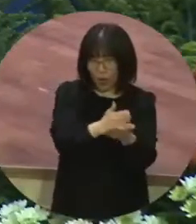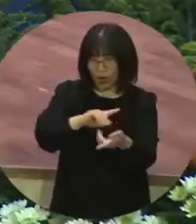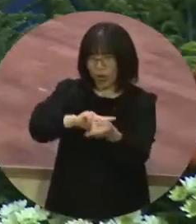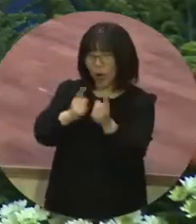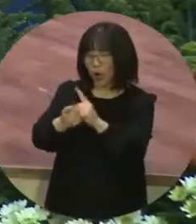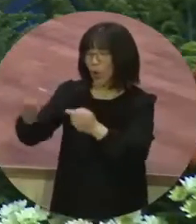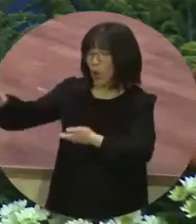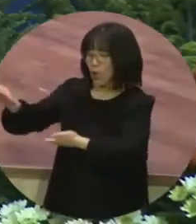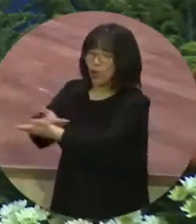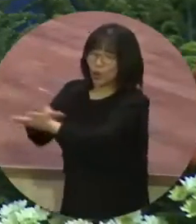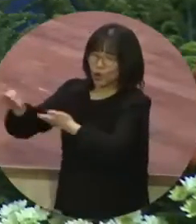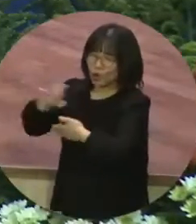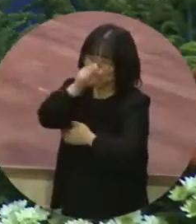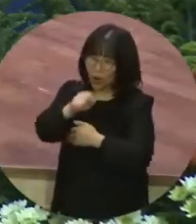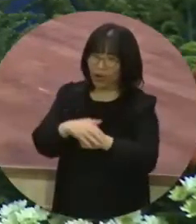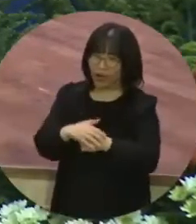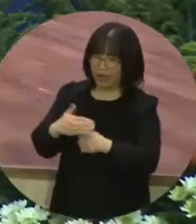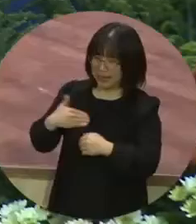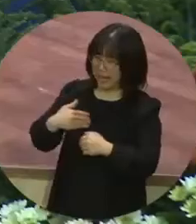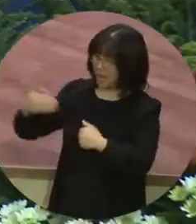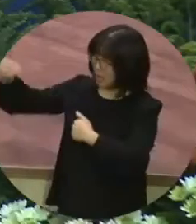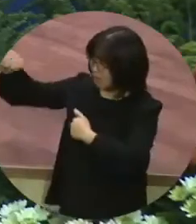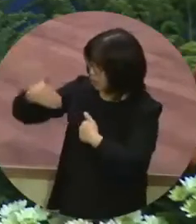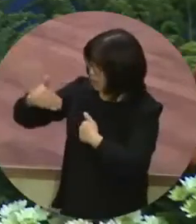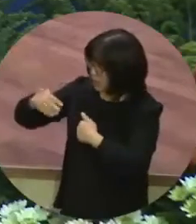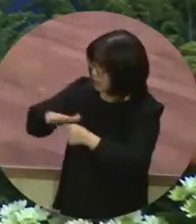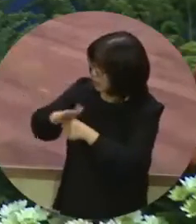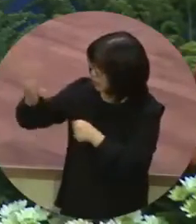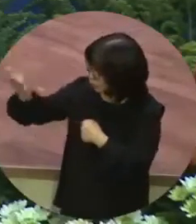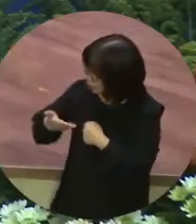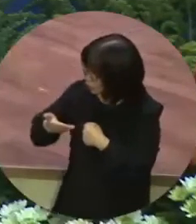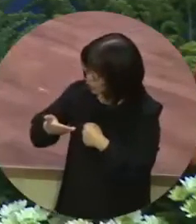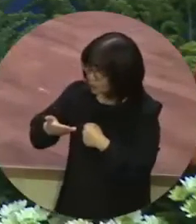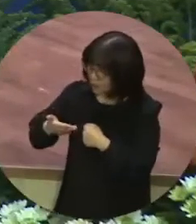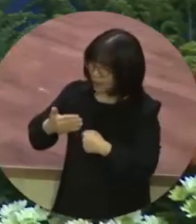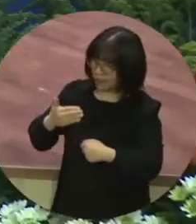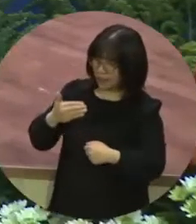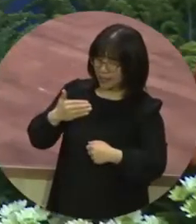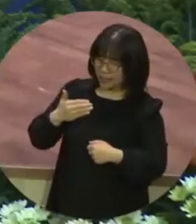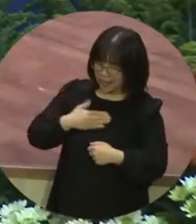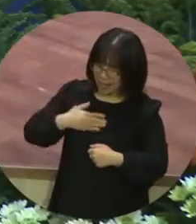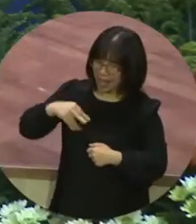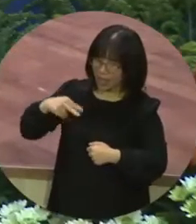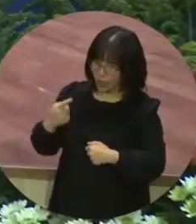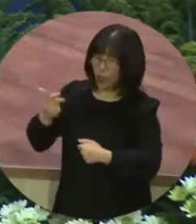하나님을 나에게 짝사랑하게 만들지 말아요. 나도 사랑한다 고백해라